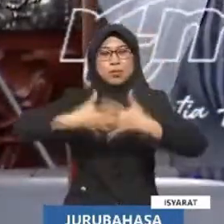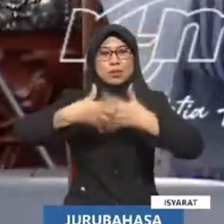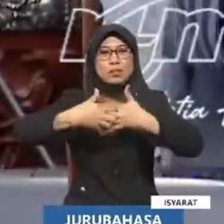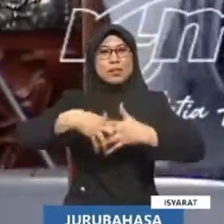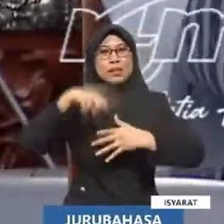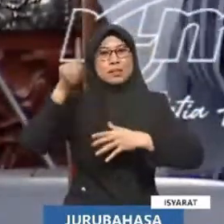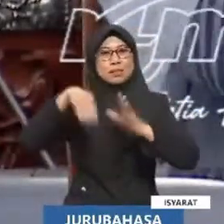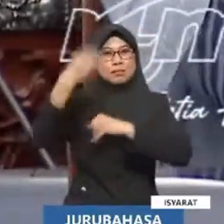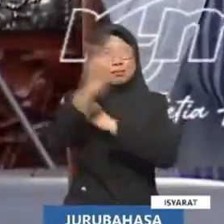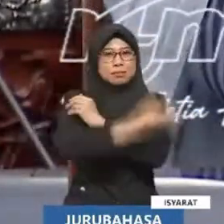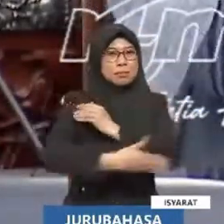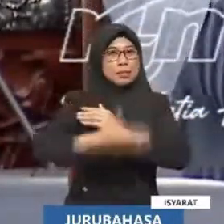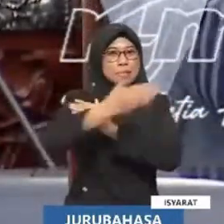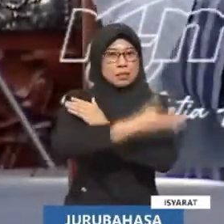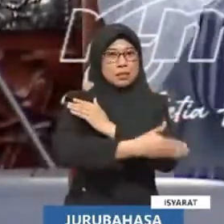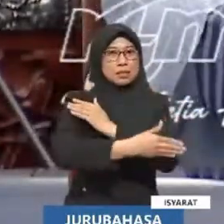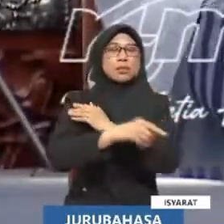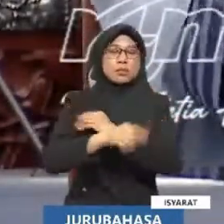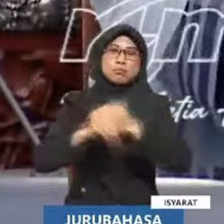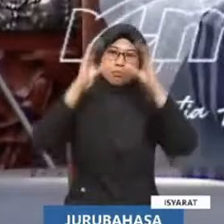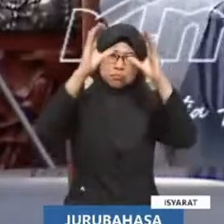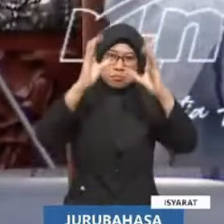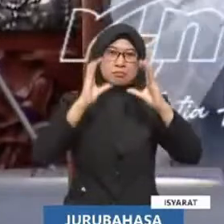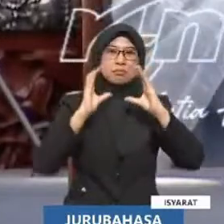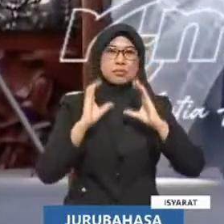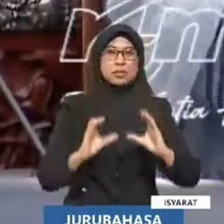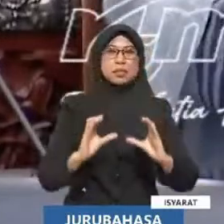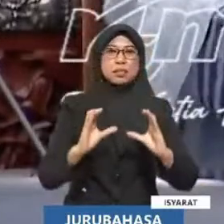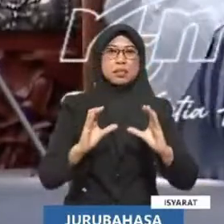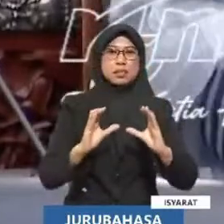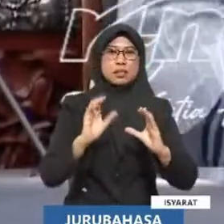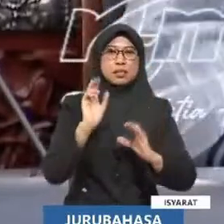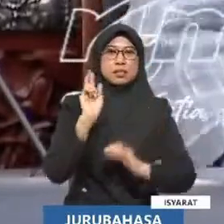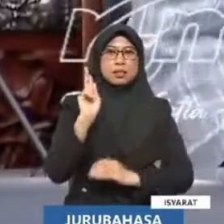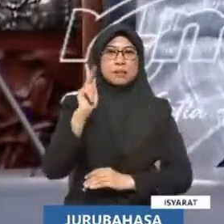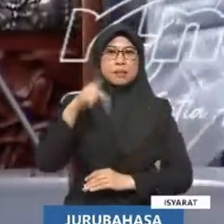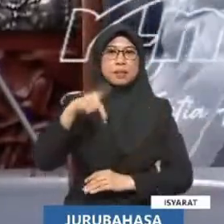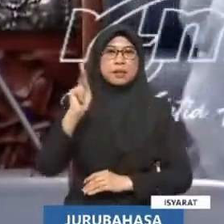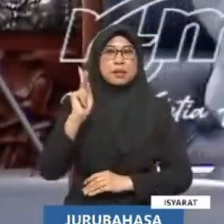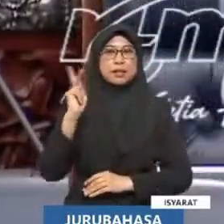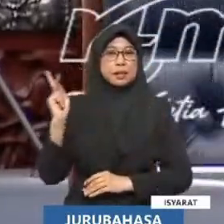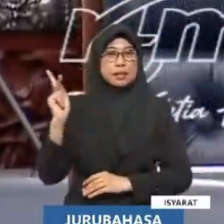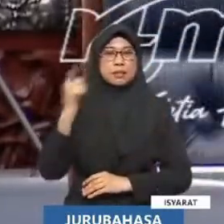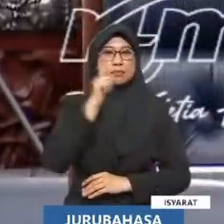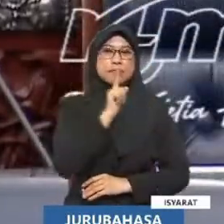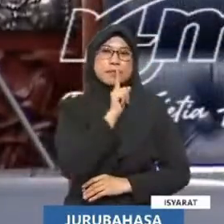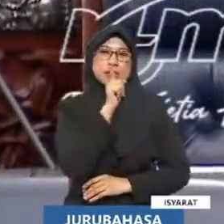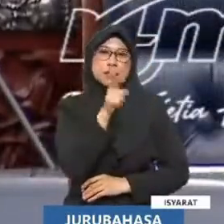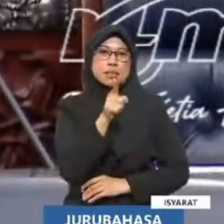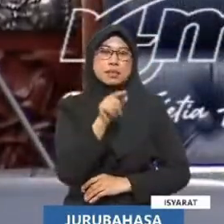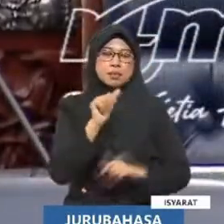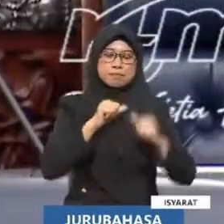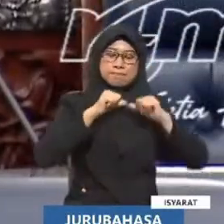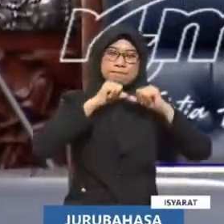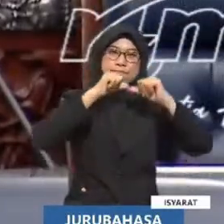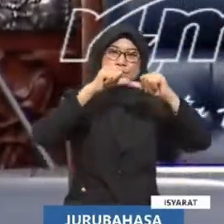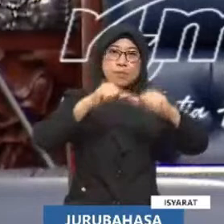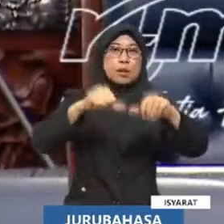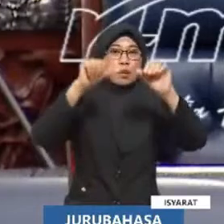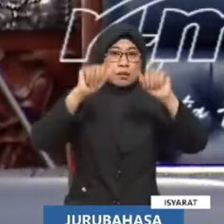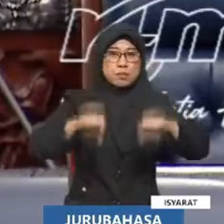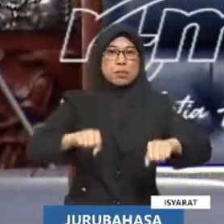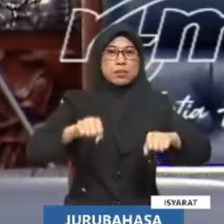Daus Ting di sana Ini juga adalah sediaan t100t zip oleh type-c untuk memastikan bahwa kita boleh fastin